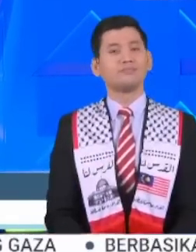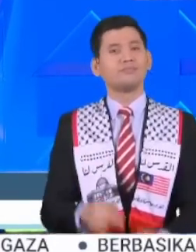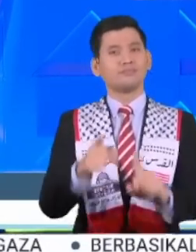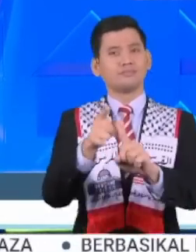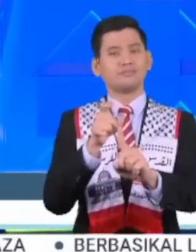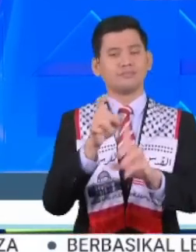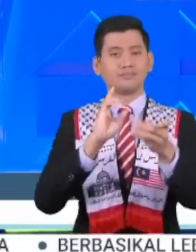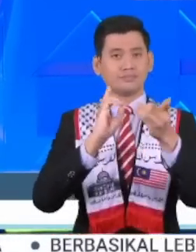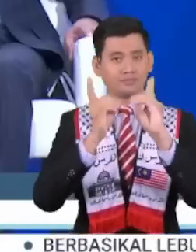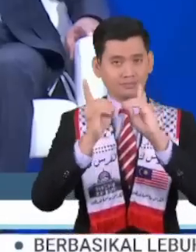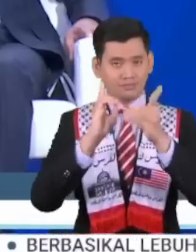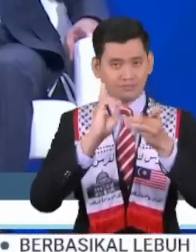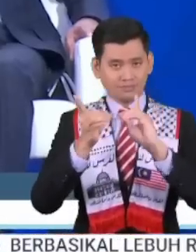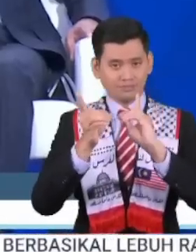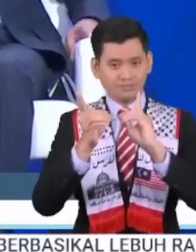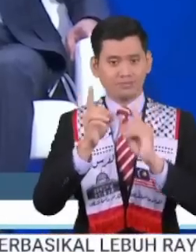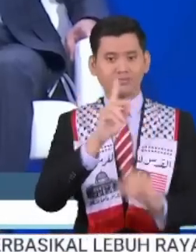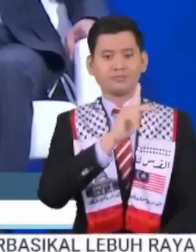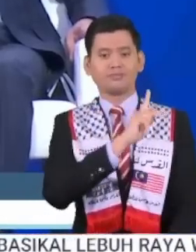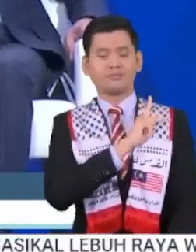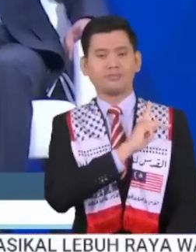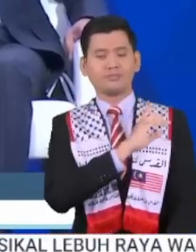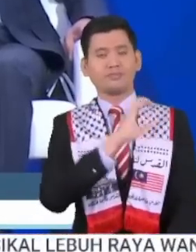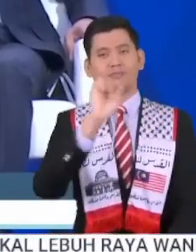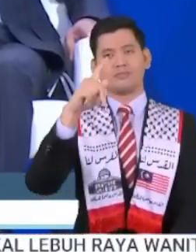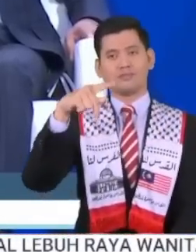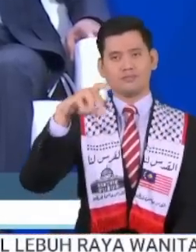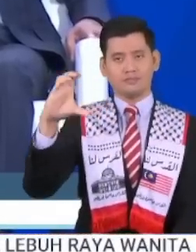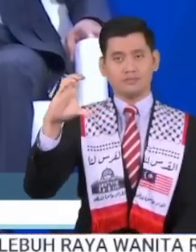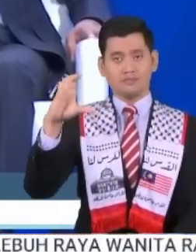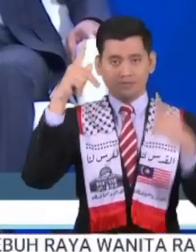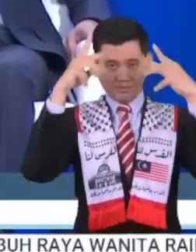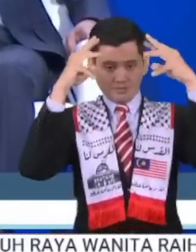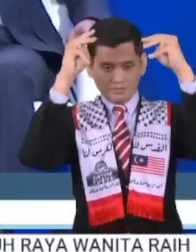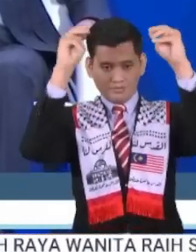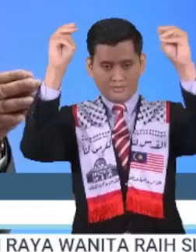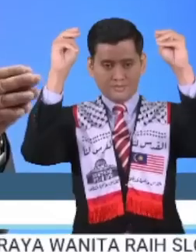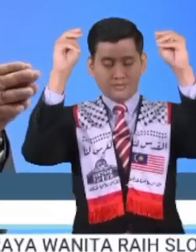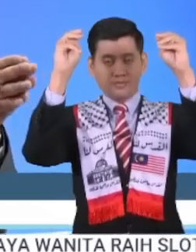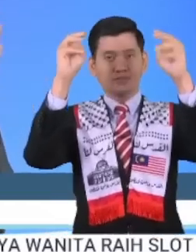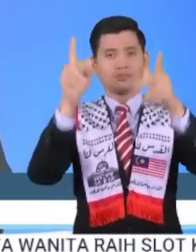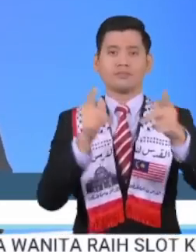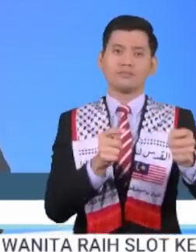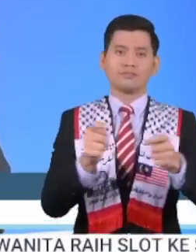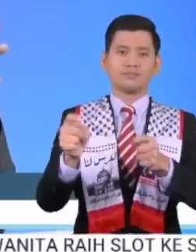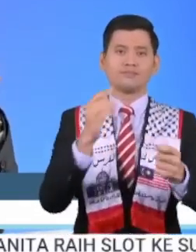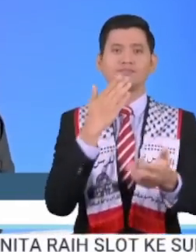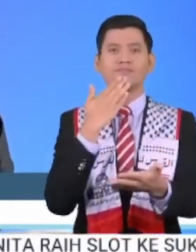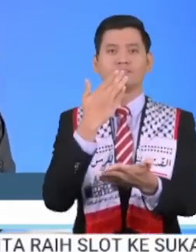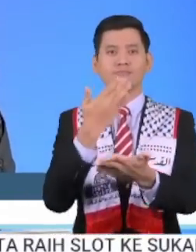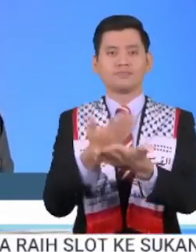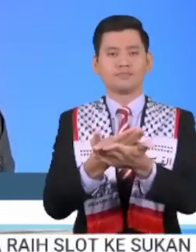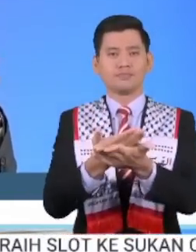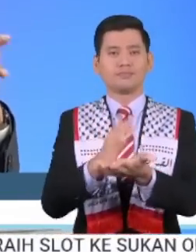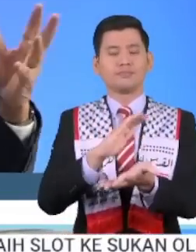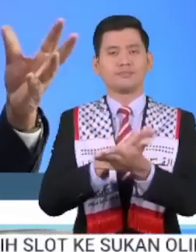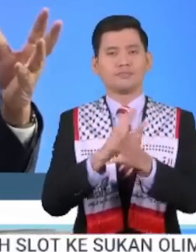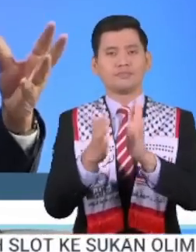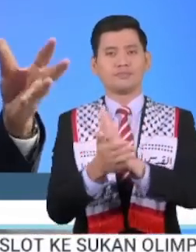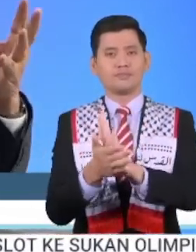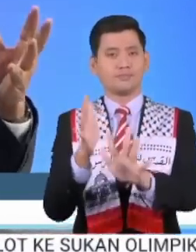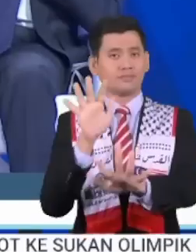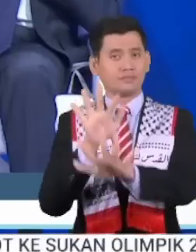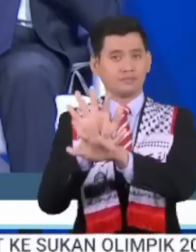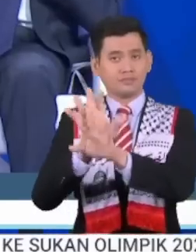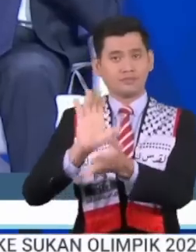Di sesi dialog sidang kemuncak Ketua Pegawai Eksekutif APEC, Perdana Menteri berkata tadbir urus bayi juga membawa kepada aliran masuk